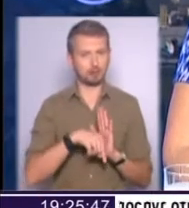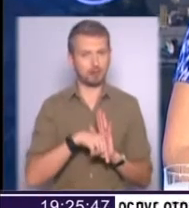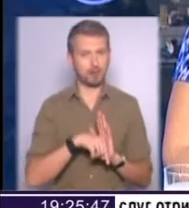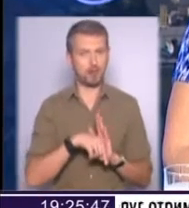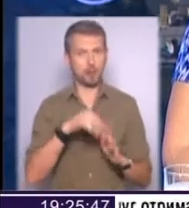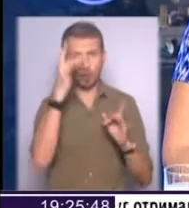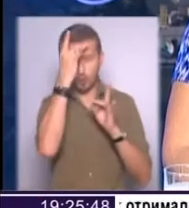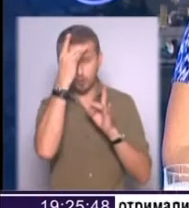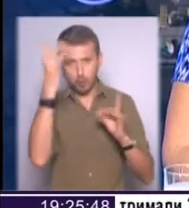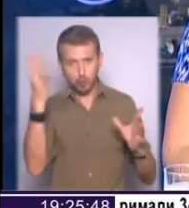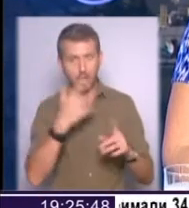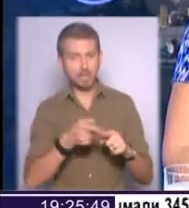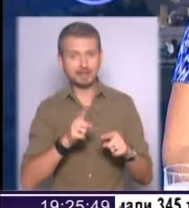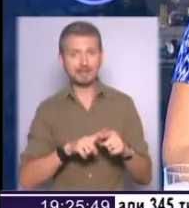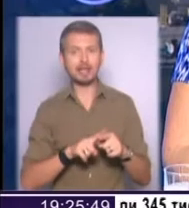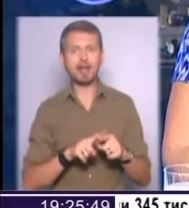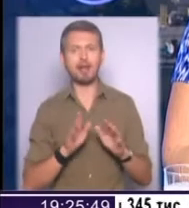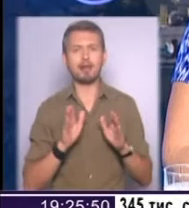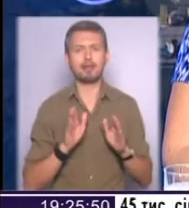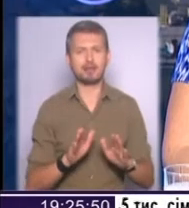культура – це не тільки